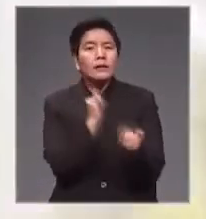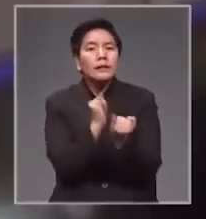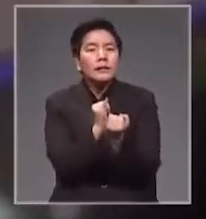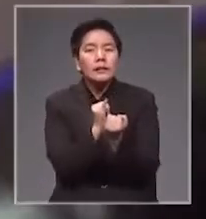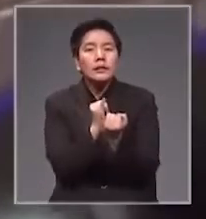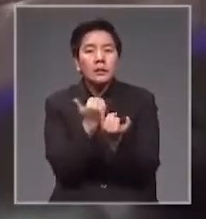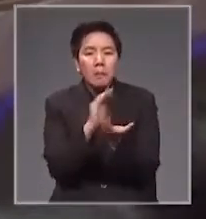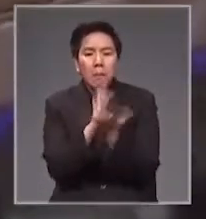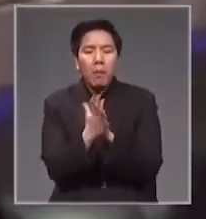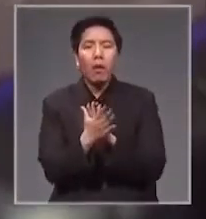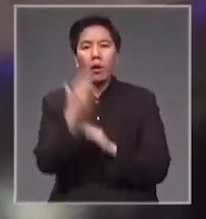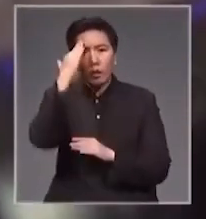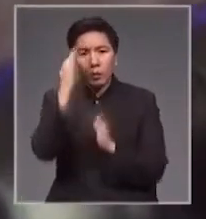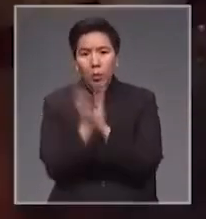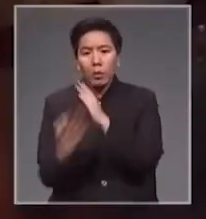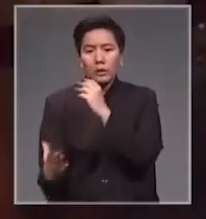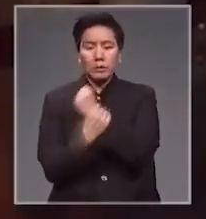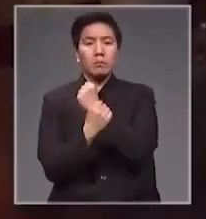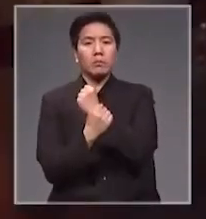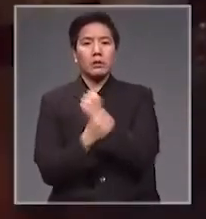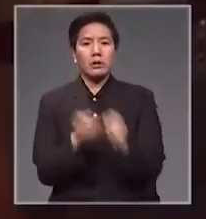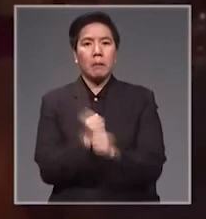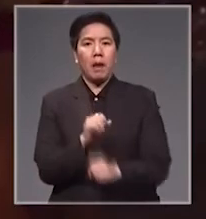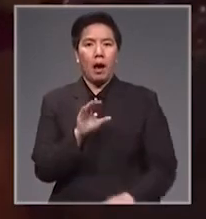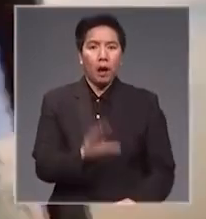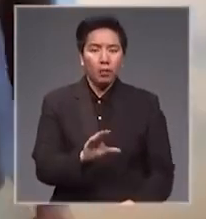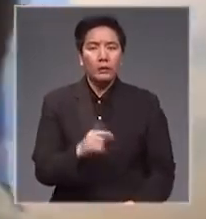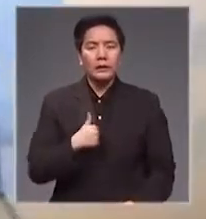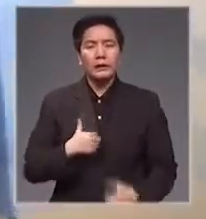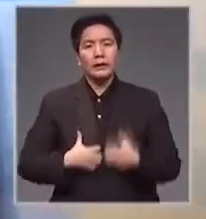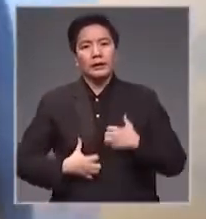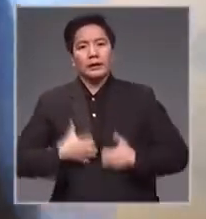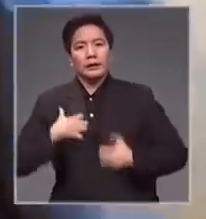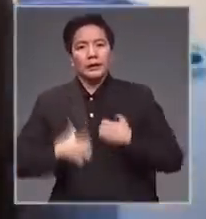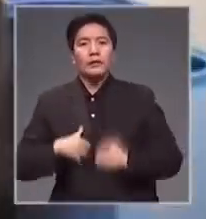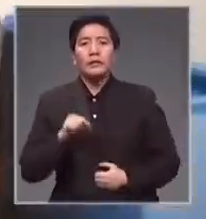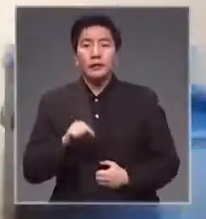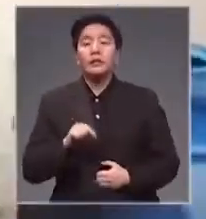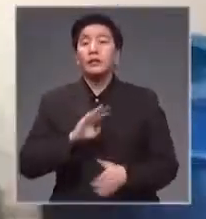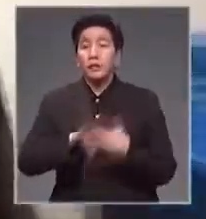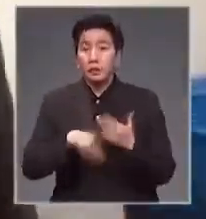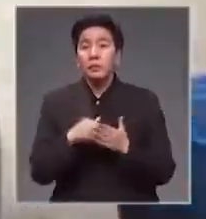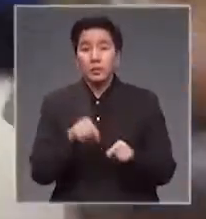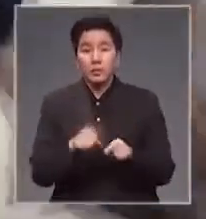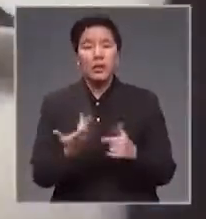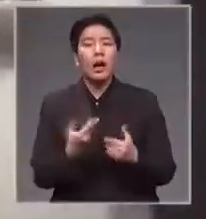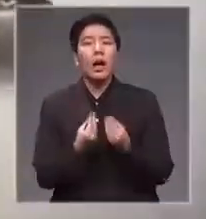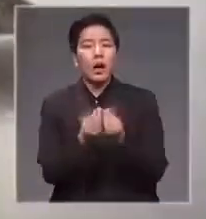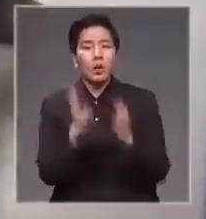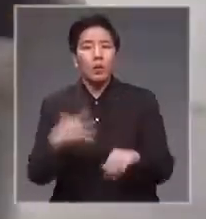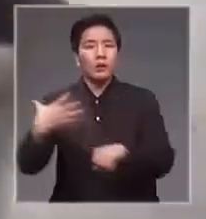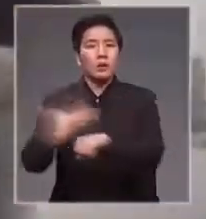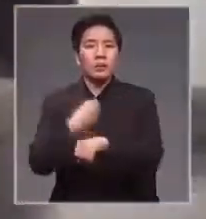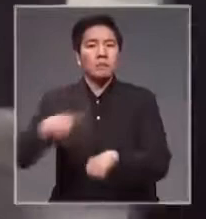ามถูกจับถูกปรับทำไม่ได้ก็เลยรู้สึกว่าเดือดร้อนนะครับก็เป็นส่วนหนึ่งนะครับคงไม่ใช่ทั้งหมดจนทำให้มีนักการเมืองที่อาจจะไม่ดีนัก